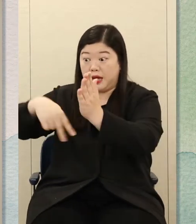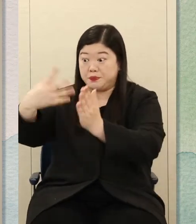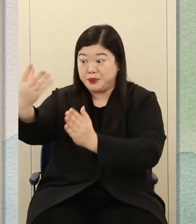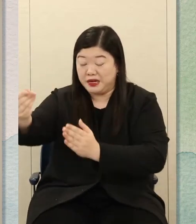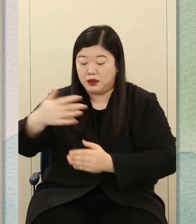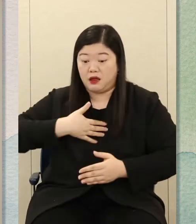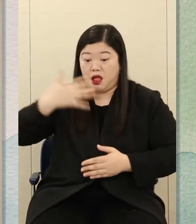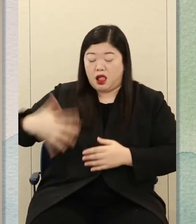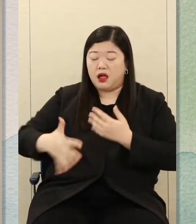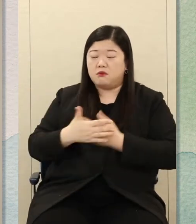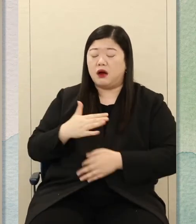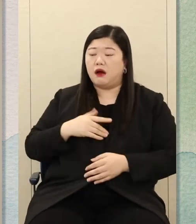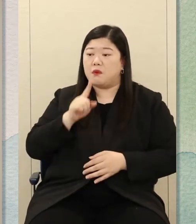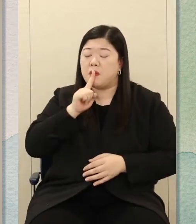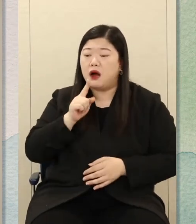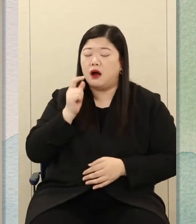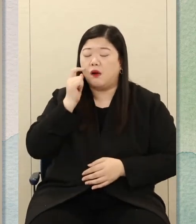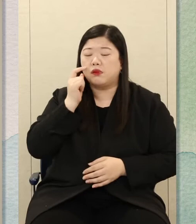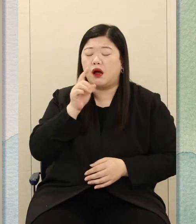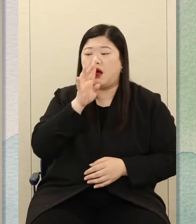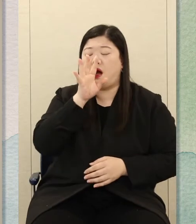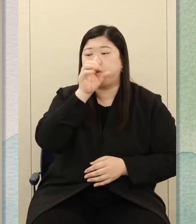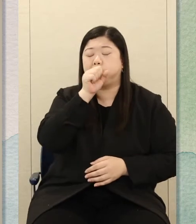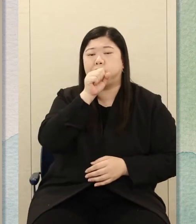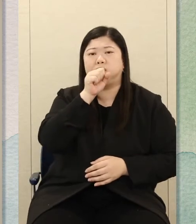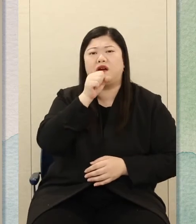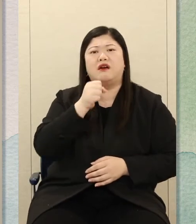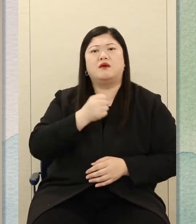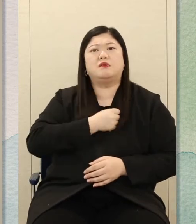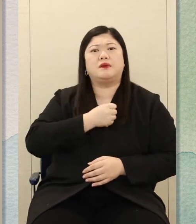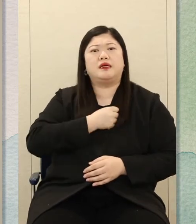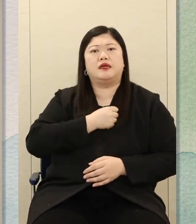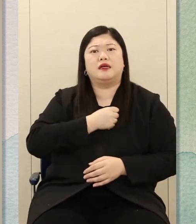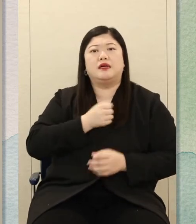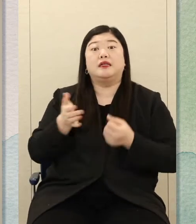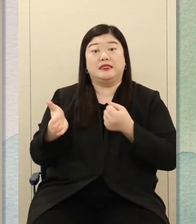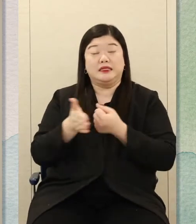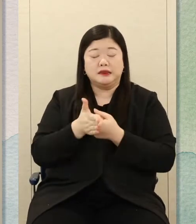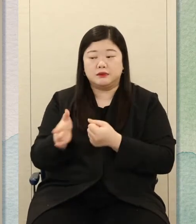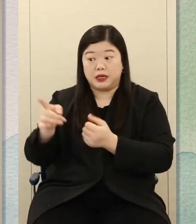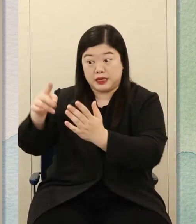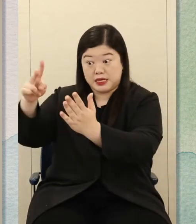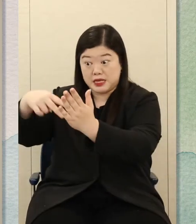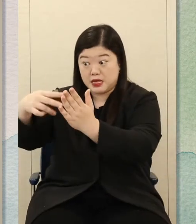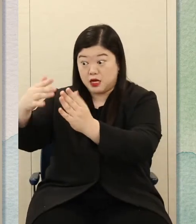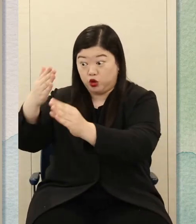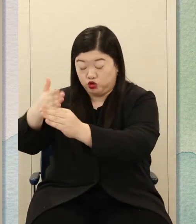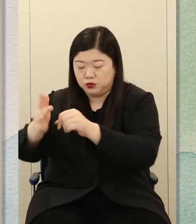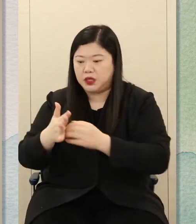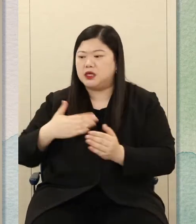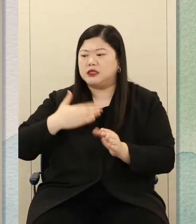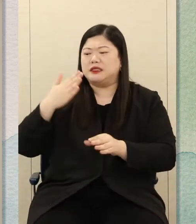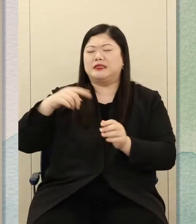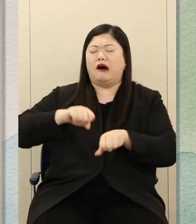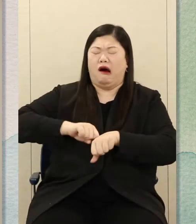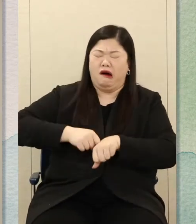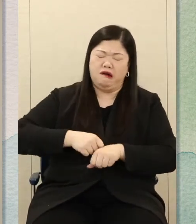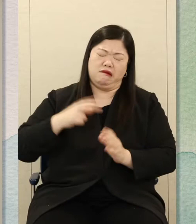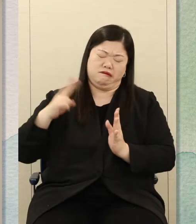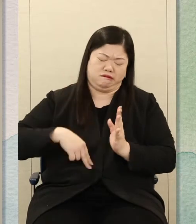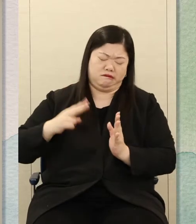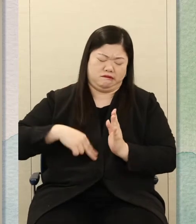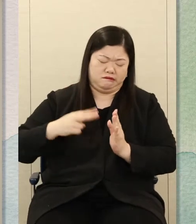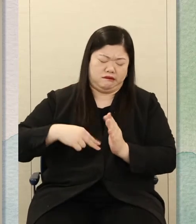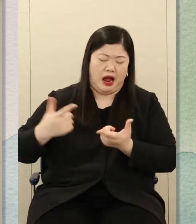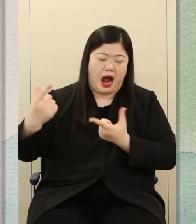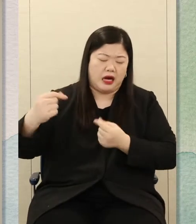책을 같이 읽으면서 생전 처음 읽는 책들이 막 생기게 돼요. 그걸 통해서 세상을 좀